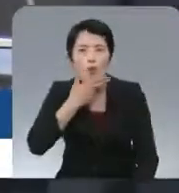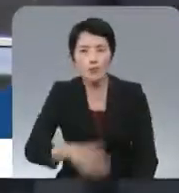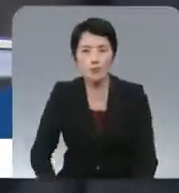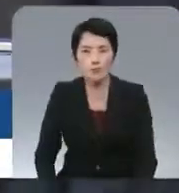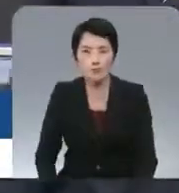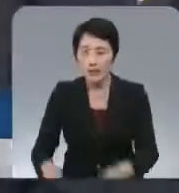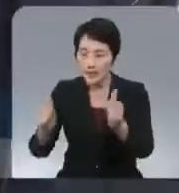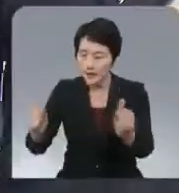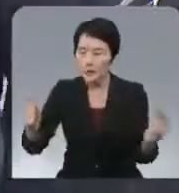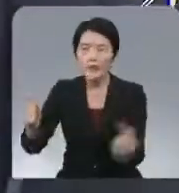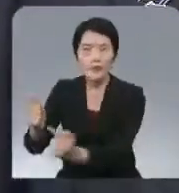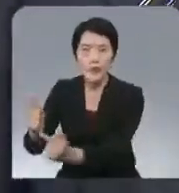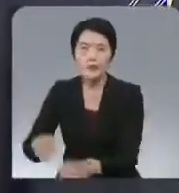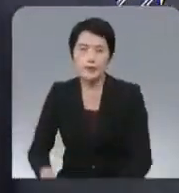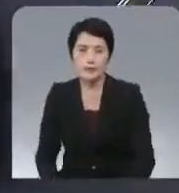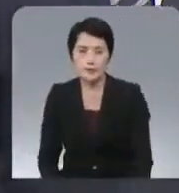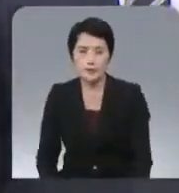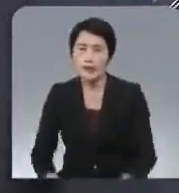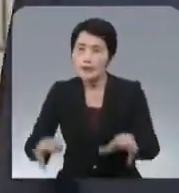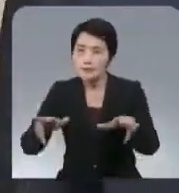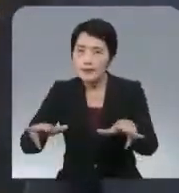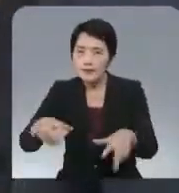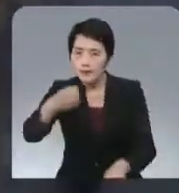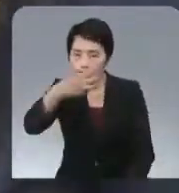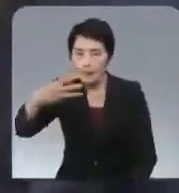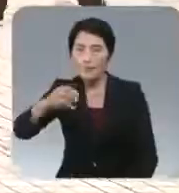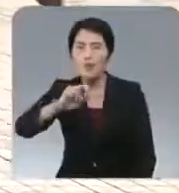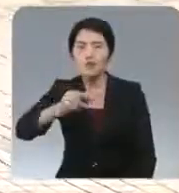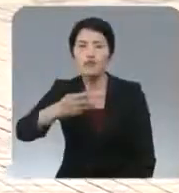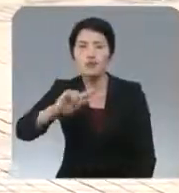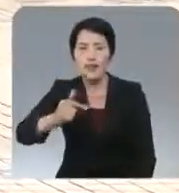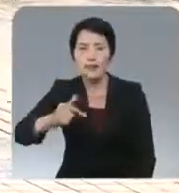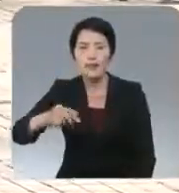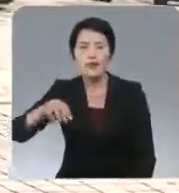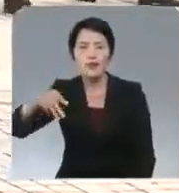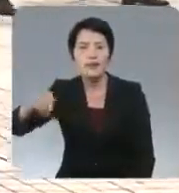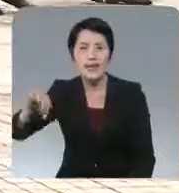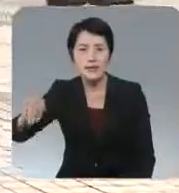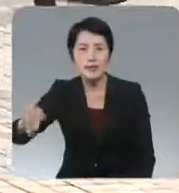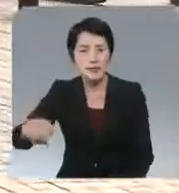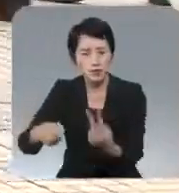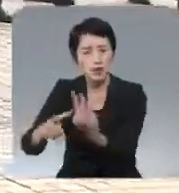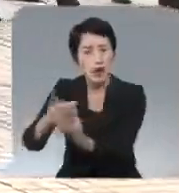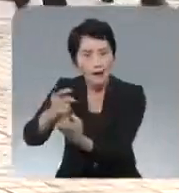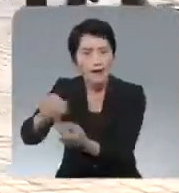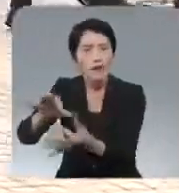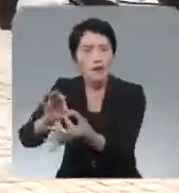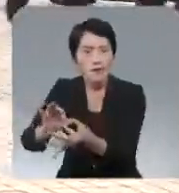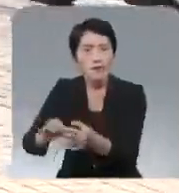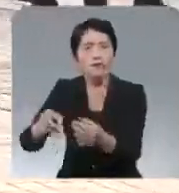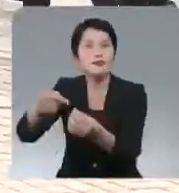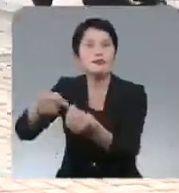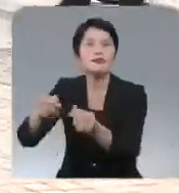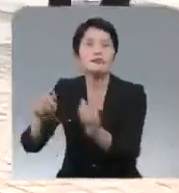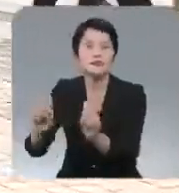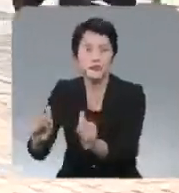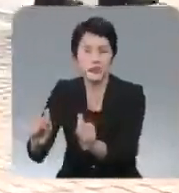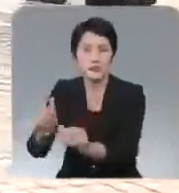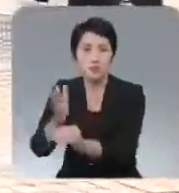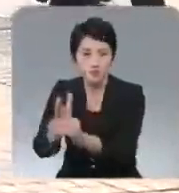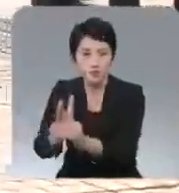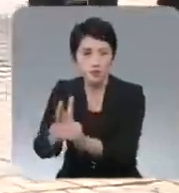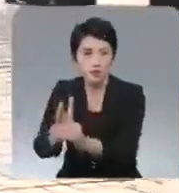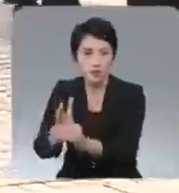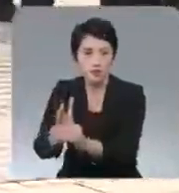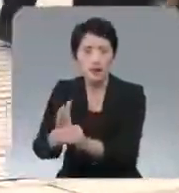いい会長は庭思いが国民により信頼され愛される企業になれるよう努めていきたいとコメントしました